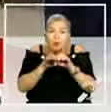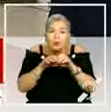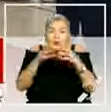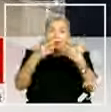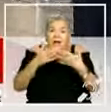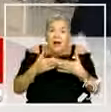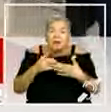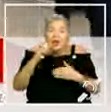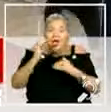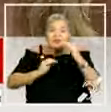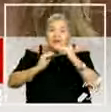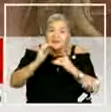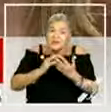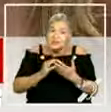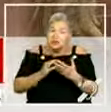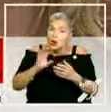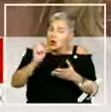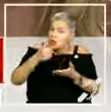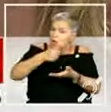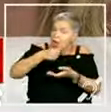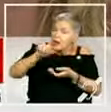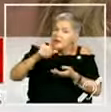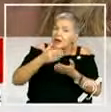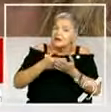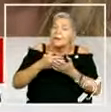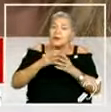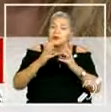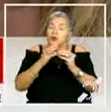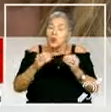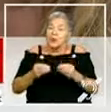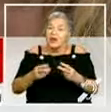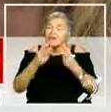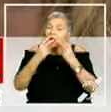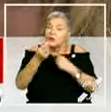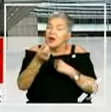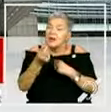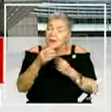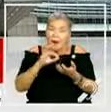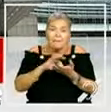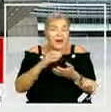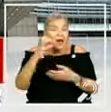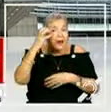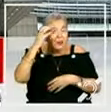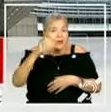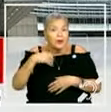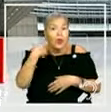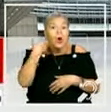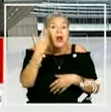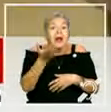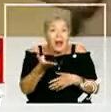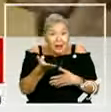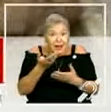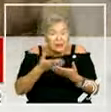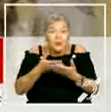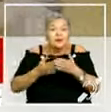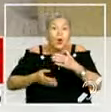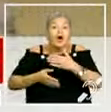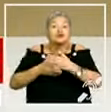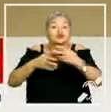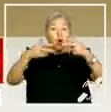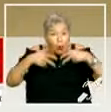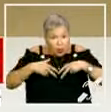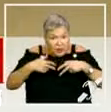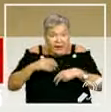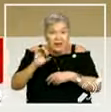calcul a deficitului și să fie eliminate pentru România acele sume pe care guvernul le-a alocat pentru a ajuta Ucraina